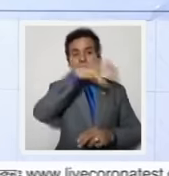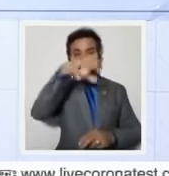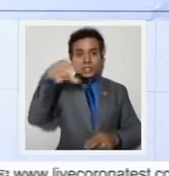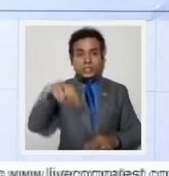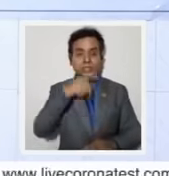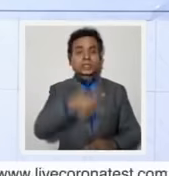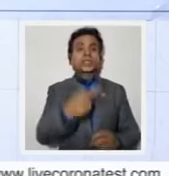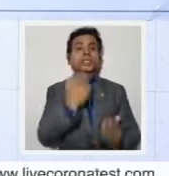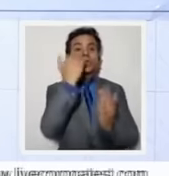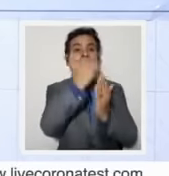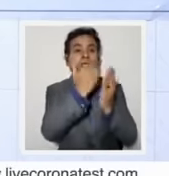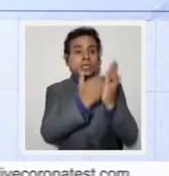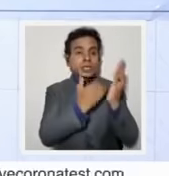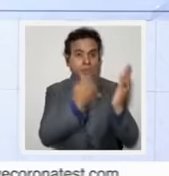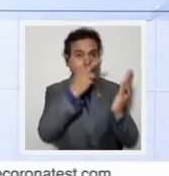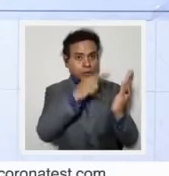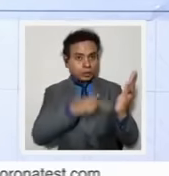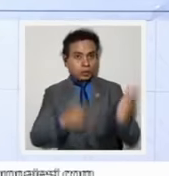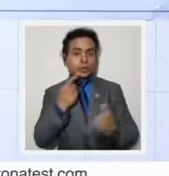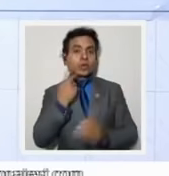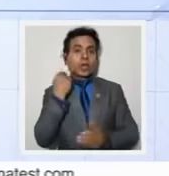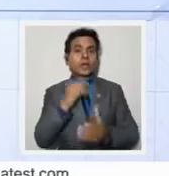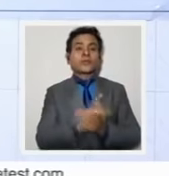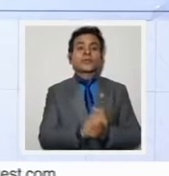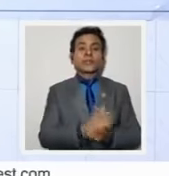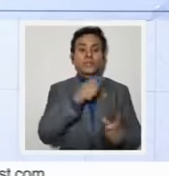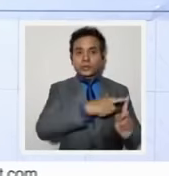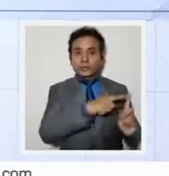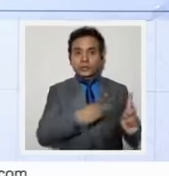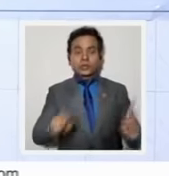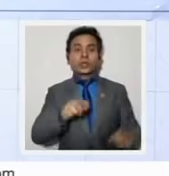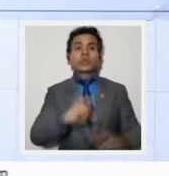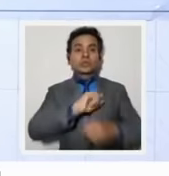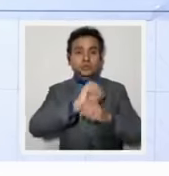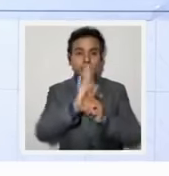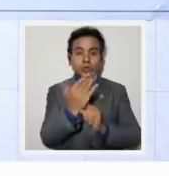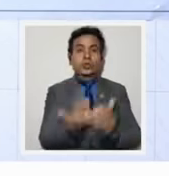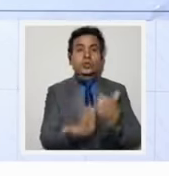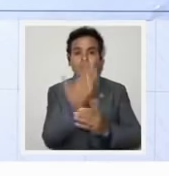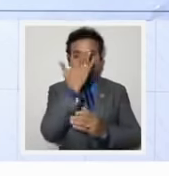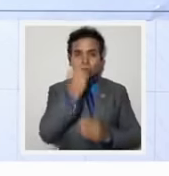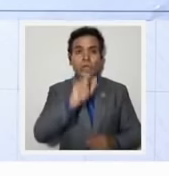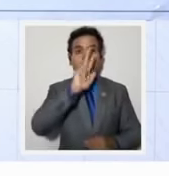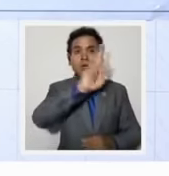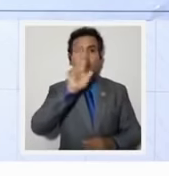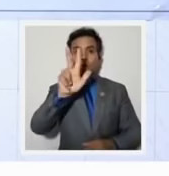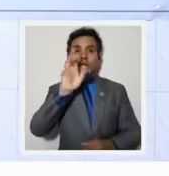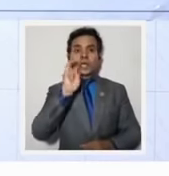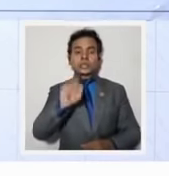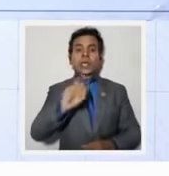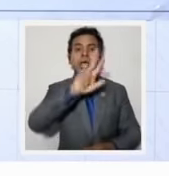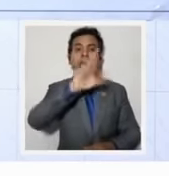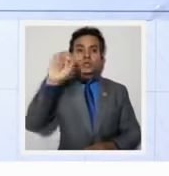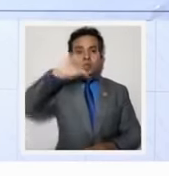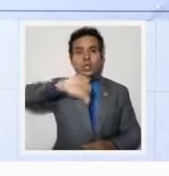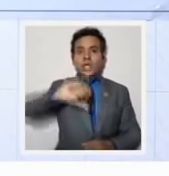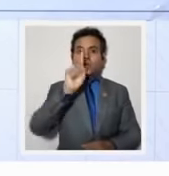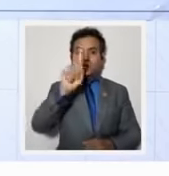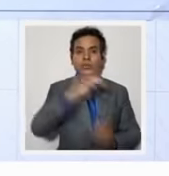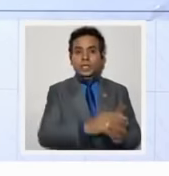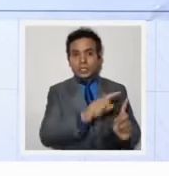3,481 জন। বিশ্ব পরিস্থিতি, যেটাও আমরা নিয়েছি বিশ্ব স্বাস্থ্য সংস্থা সিচুয়েশন রিপোর্ট 11 মে